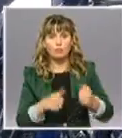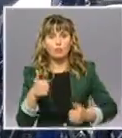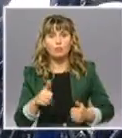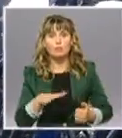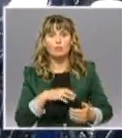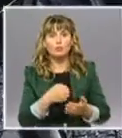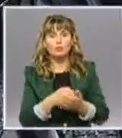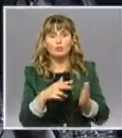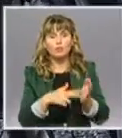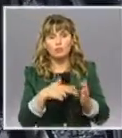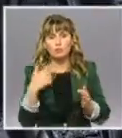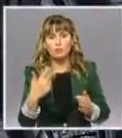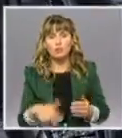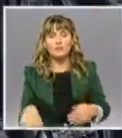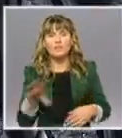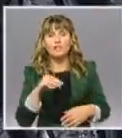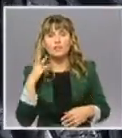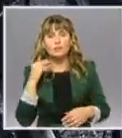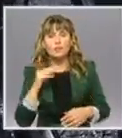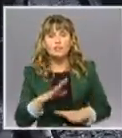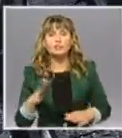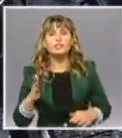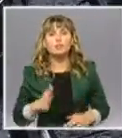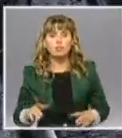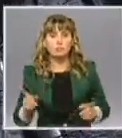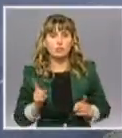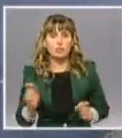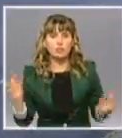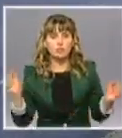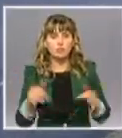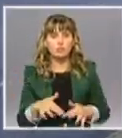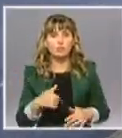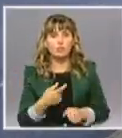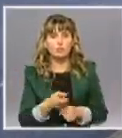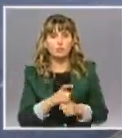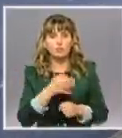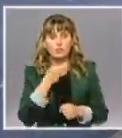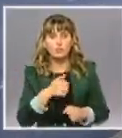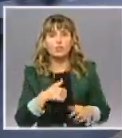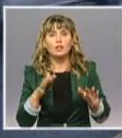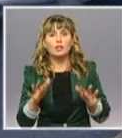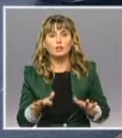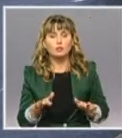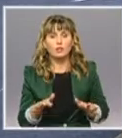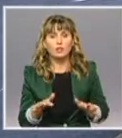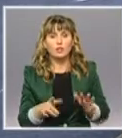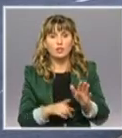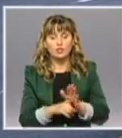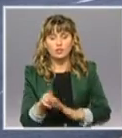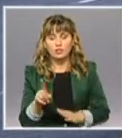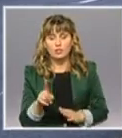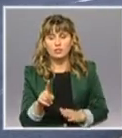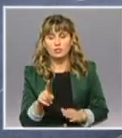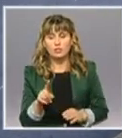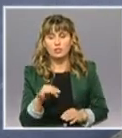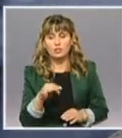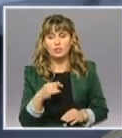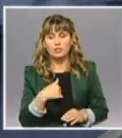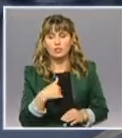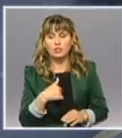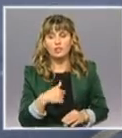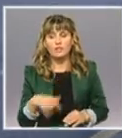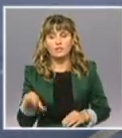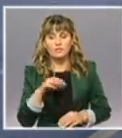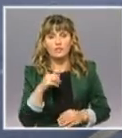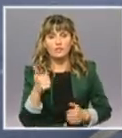половины девятого. Все алматинцы с нетерпением ждали заезда. Мне очень понравилось, я только вот с этого сезона начала, но я на всех